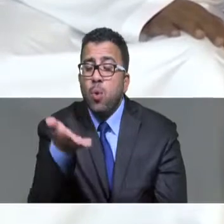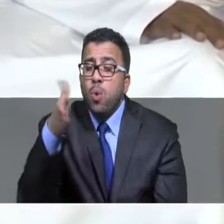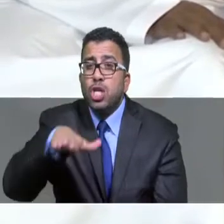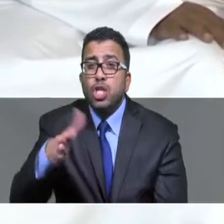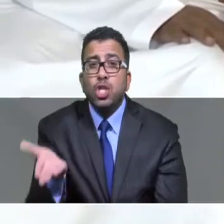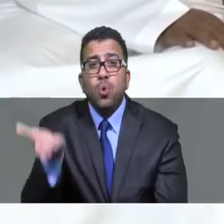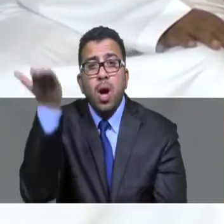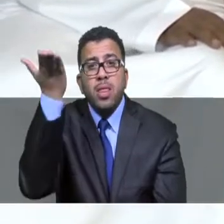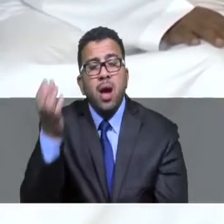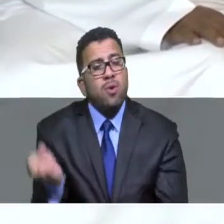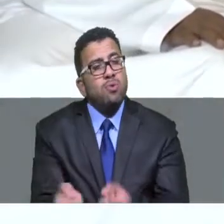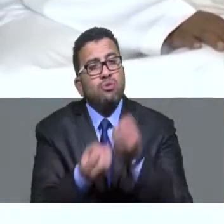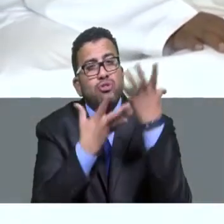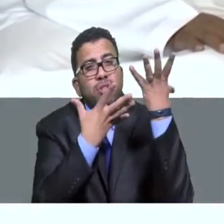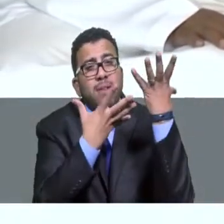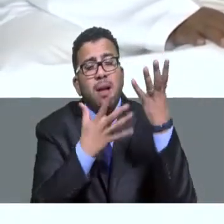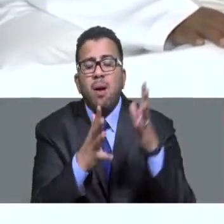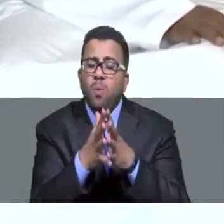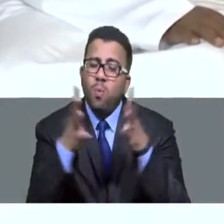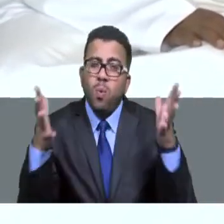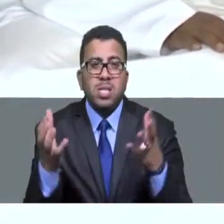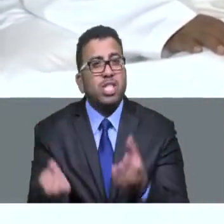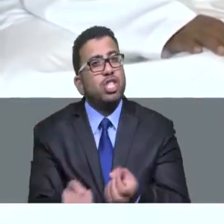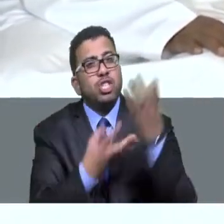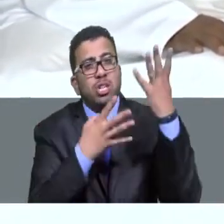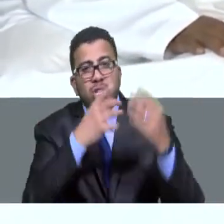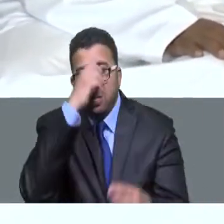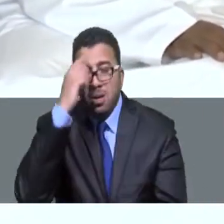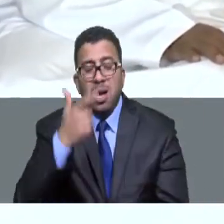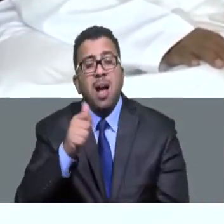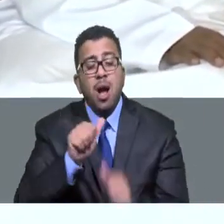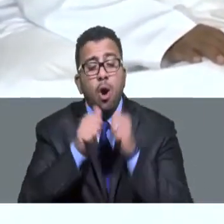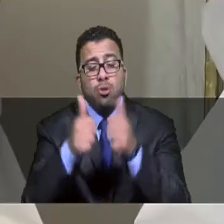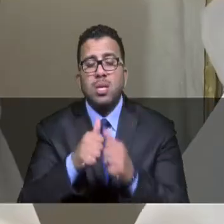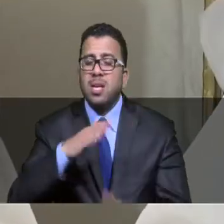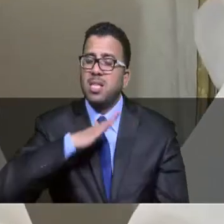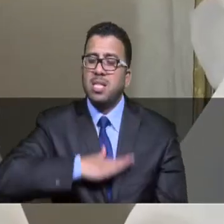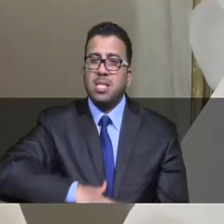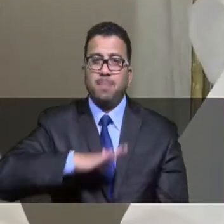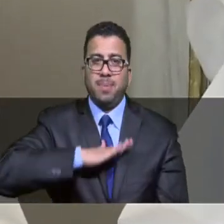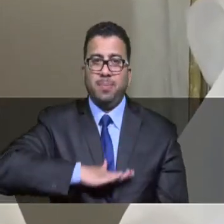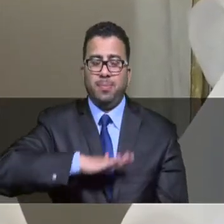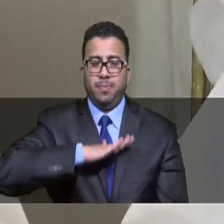والشهداء والأبرار وأن يسكنه فسيح جناته ويلهم ذويه الصبر والسلوان.